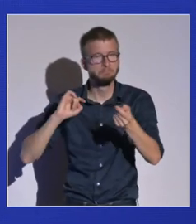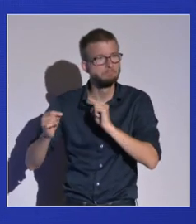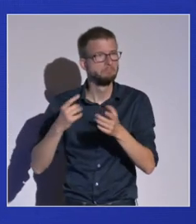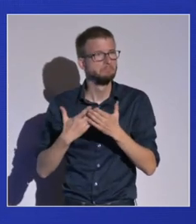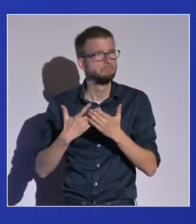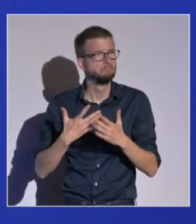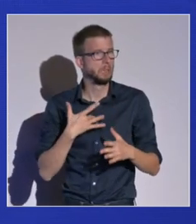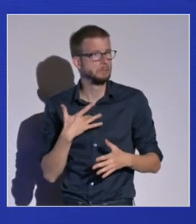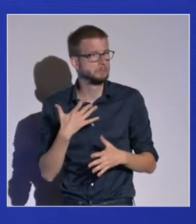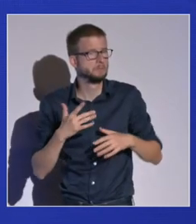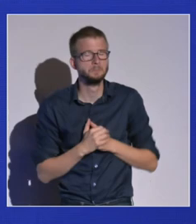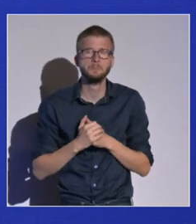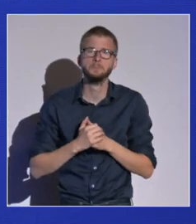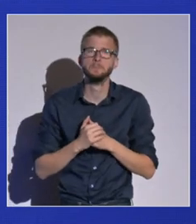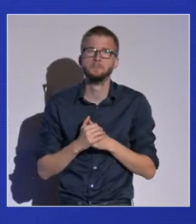moi.